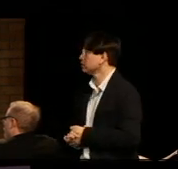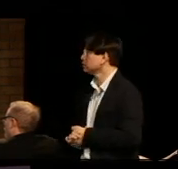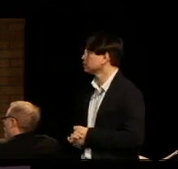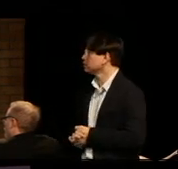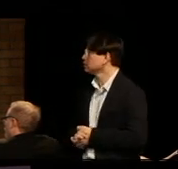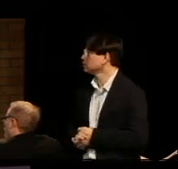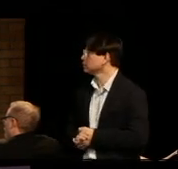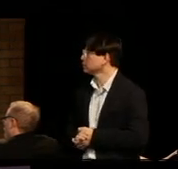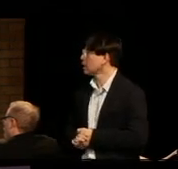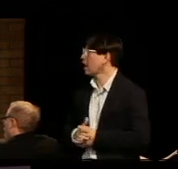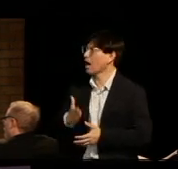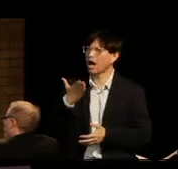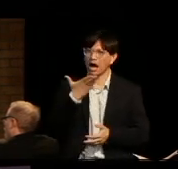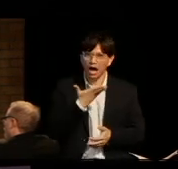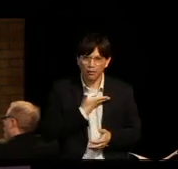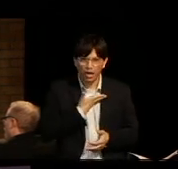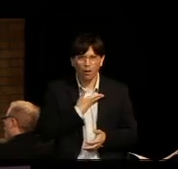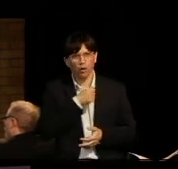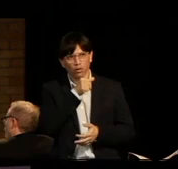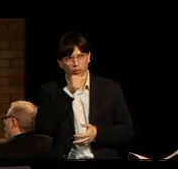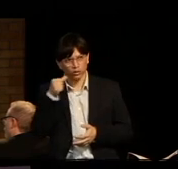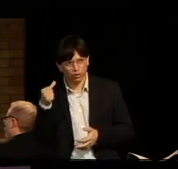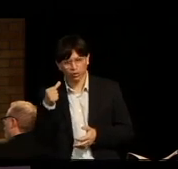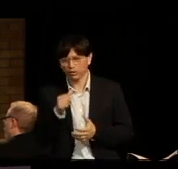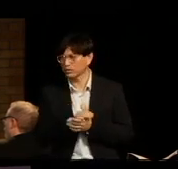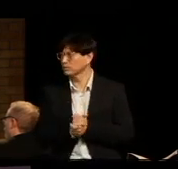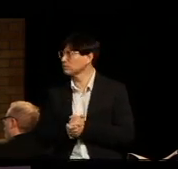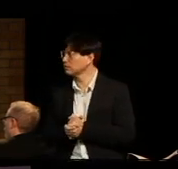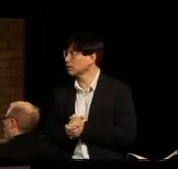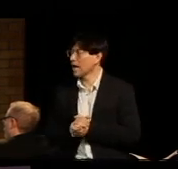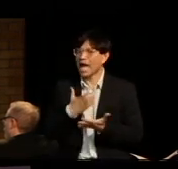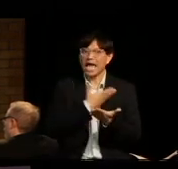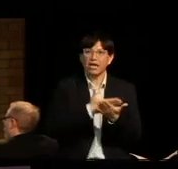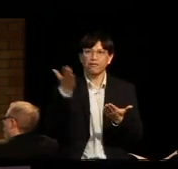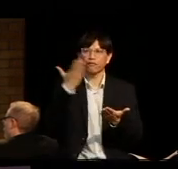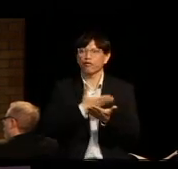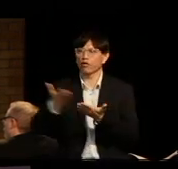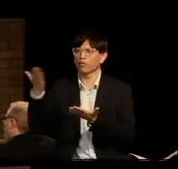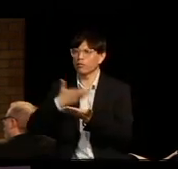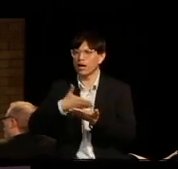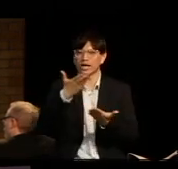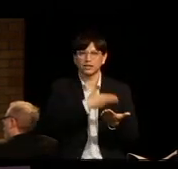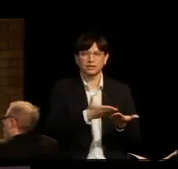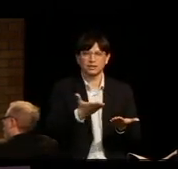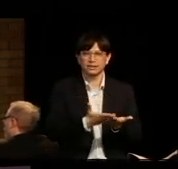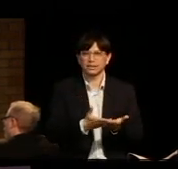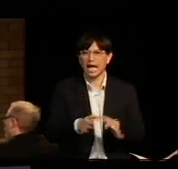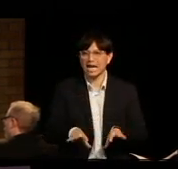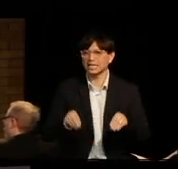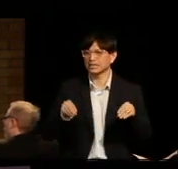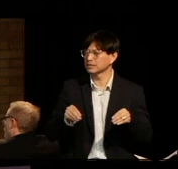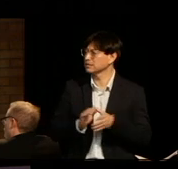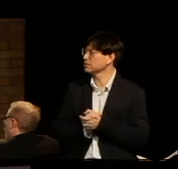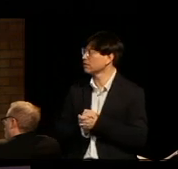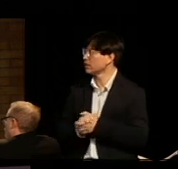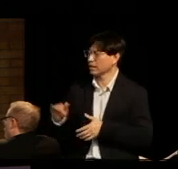soprattutto abbiamo la necessità di informarci e di formarci a partire